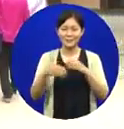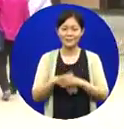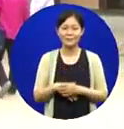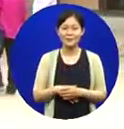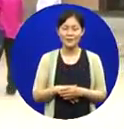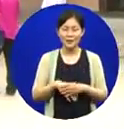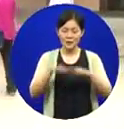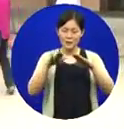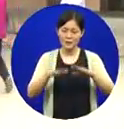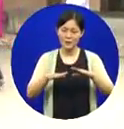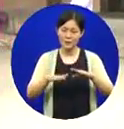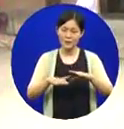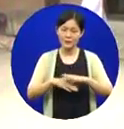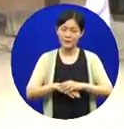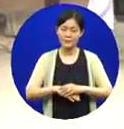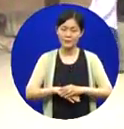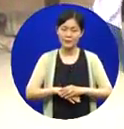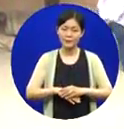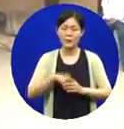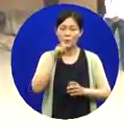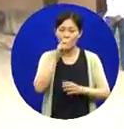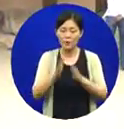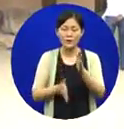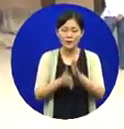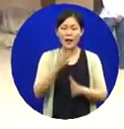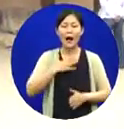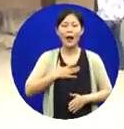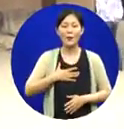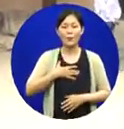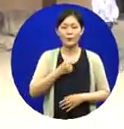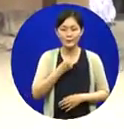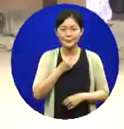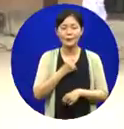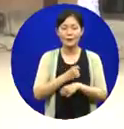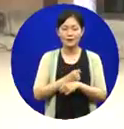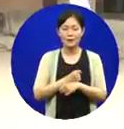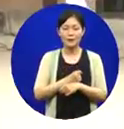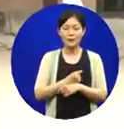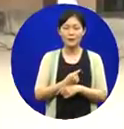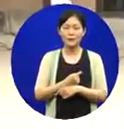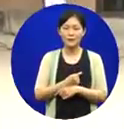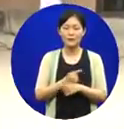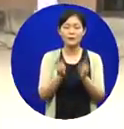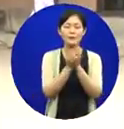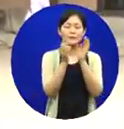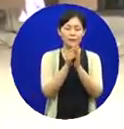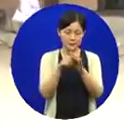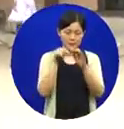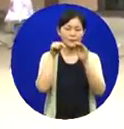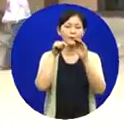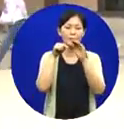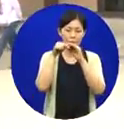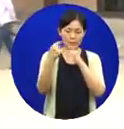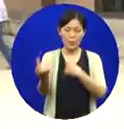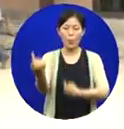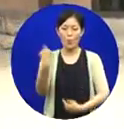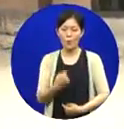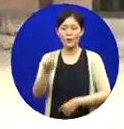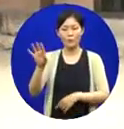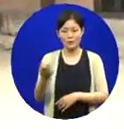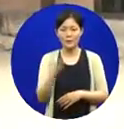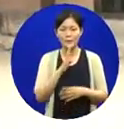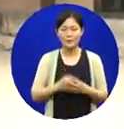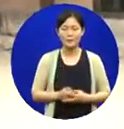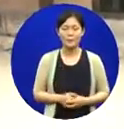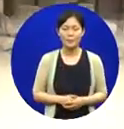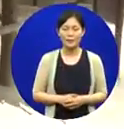그래서 우리 이동면 농업경영인에서는 용인을 좀 알자 해가지고 용인 탐방을 이렇게 문화적 탐방을